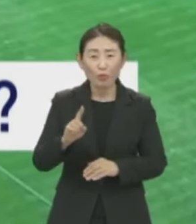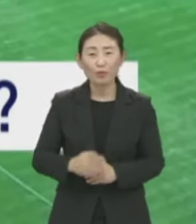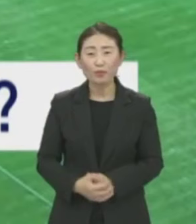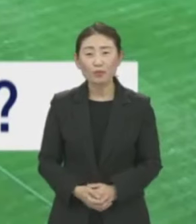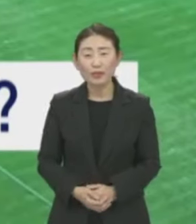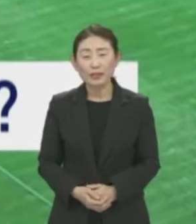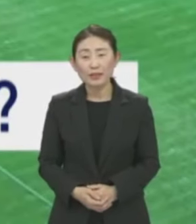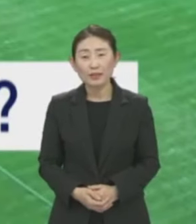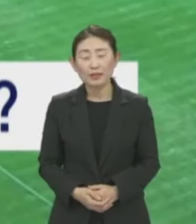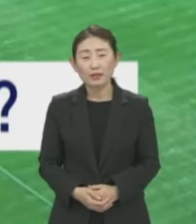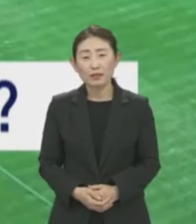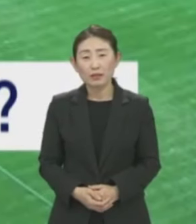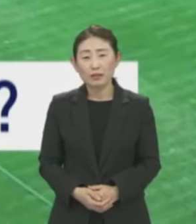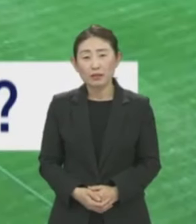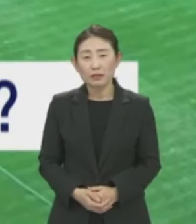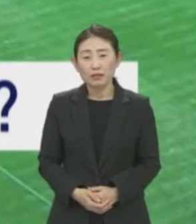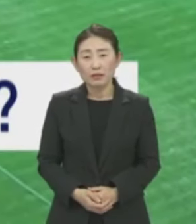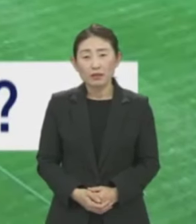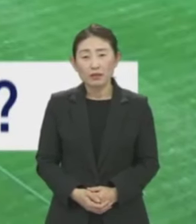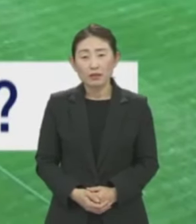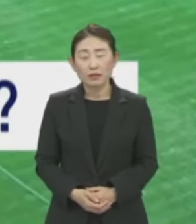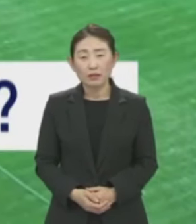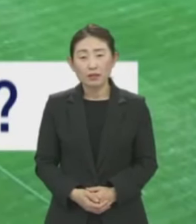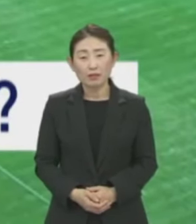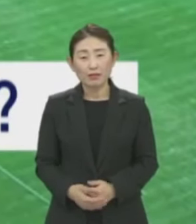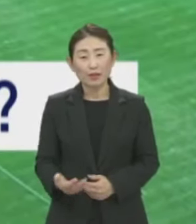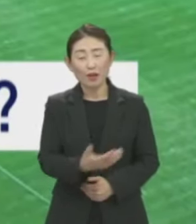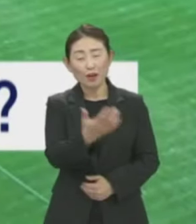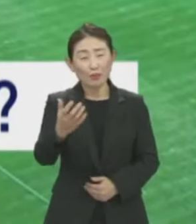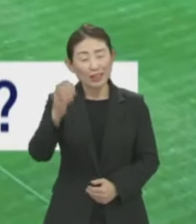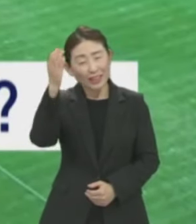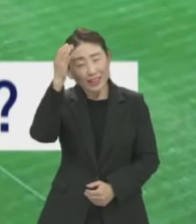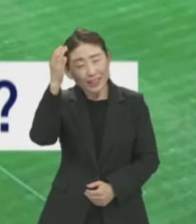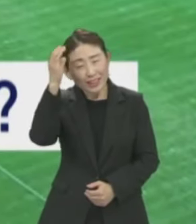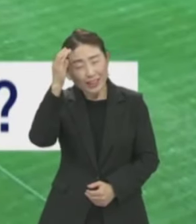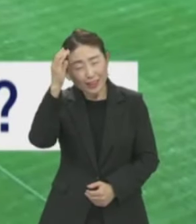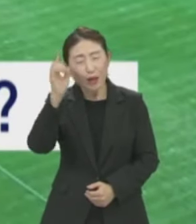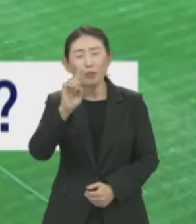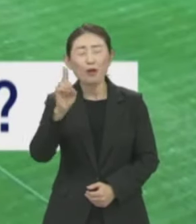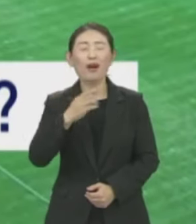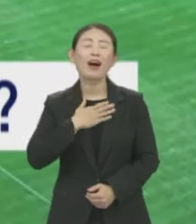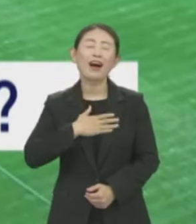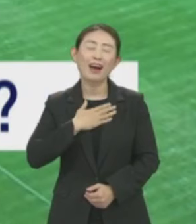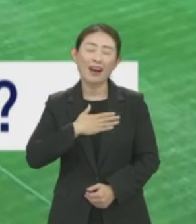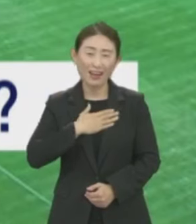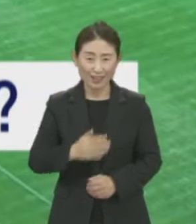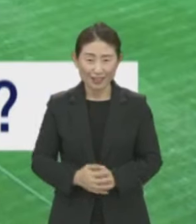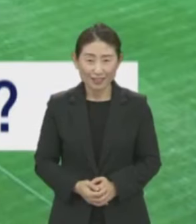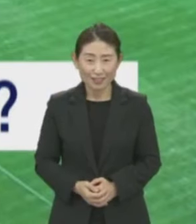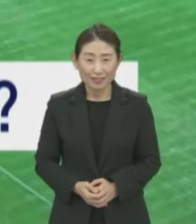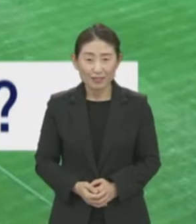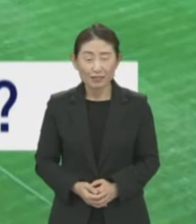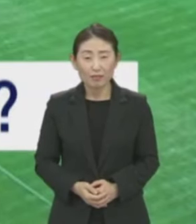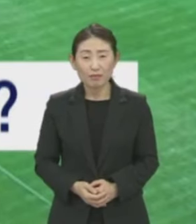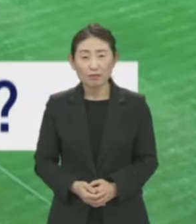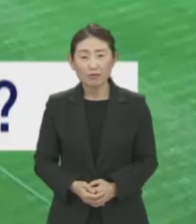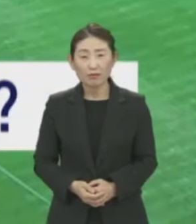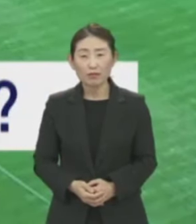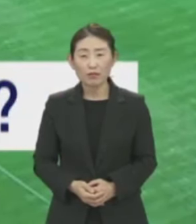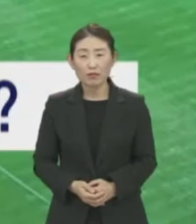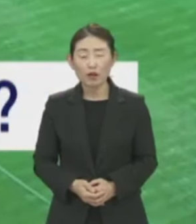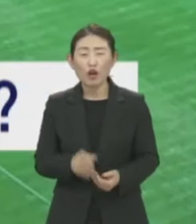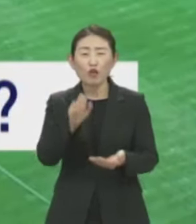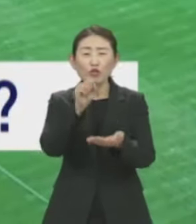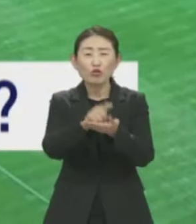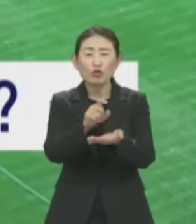뭐 팬분들이 기대하는 부분들은 잘 알고 있고요. 좀 말씀드리고 싶은 거는 사실